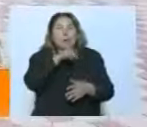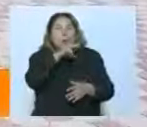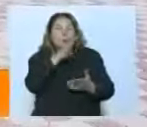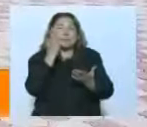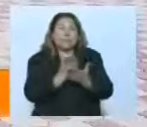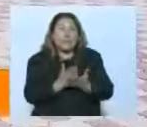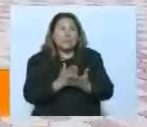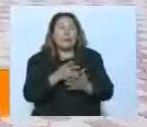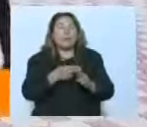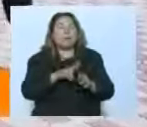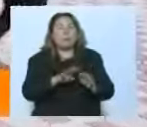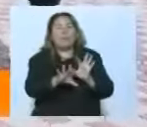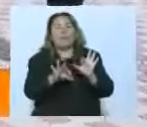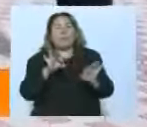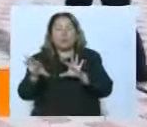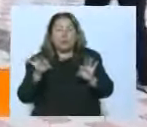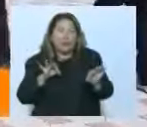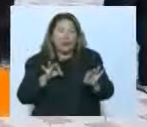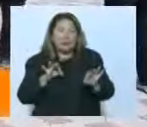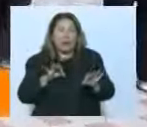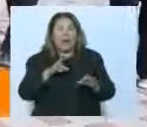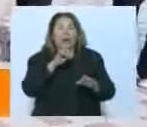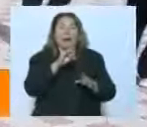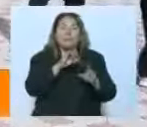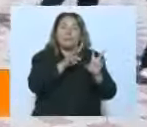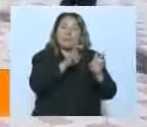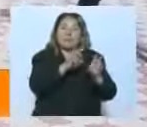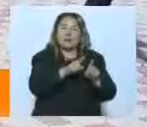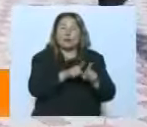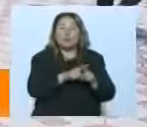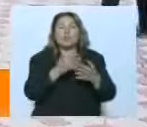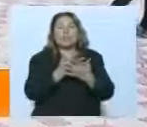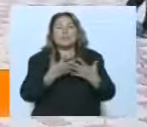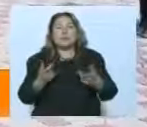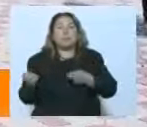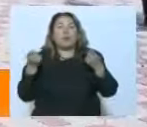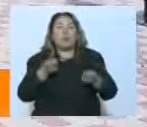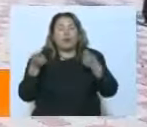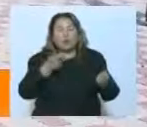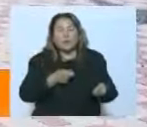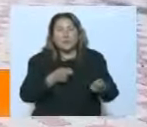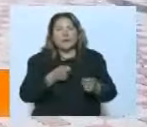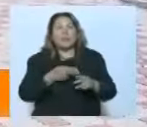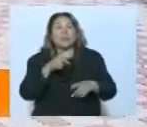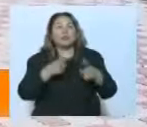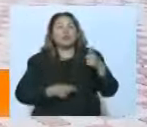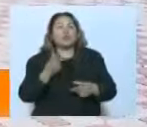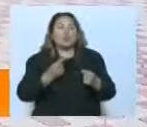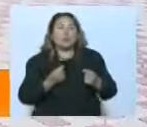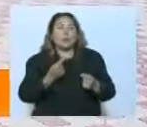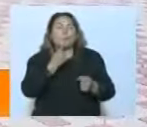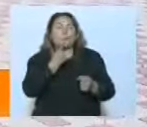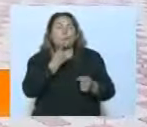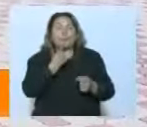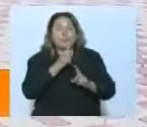жігіттер мынау Битал, Камари деген ешкілерде келіп атыр, неше түрлі ешкілер. Негізі енді сүтті бағыттағының